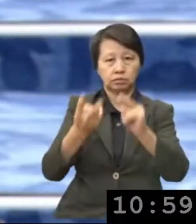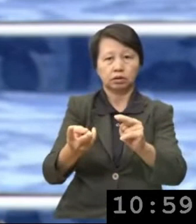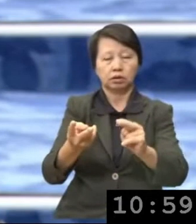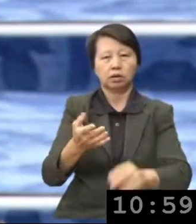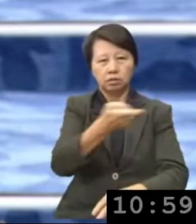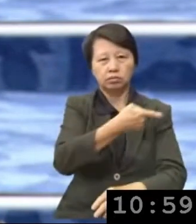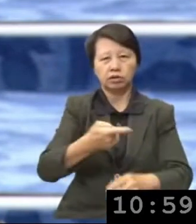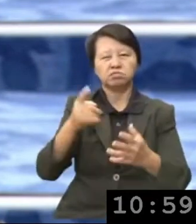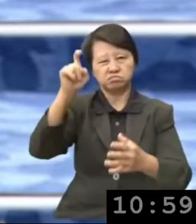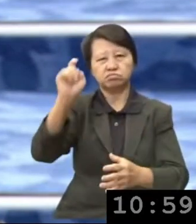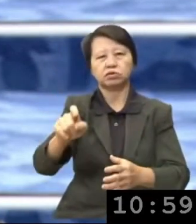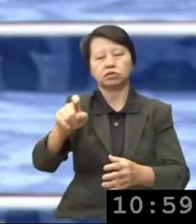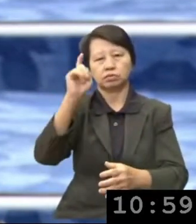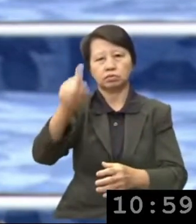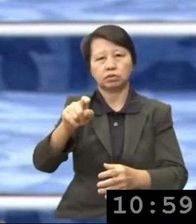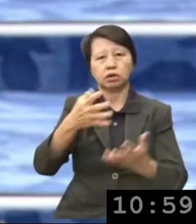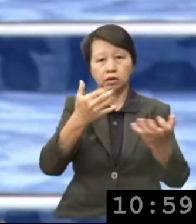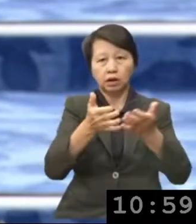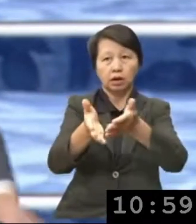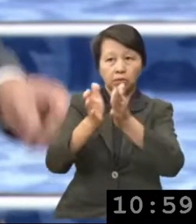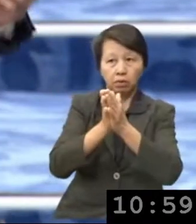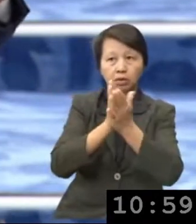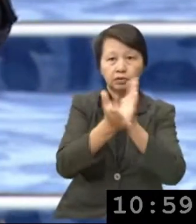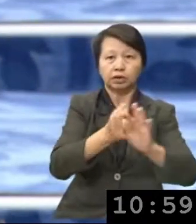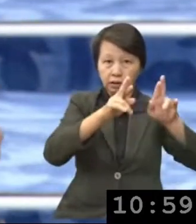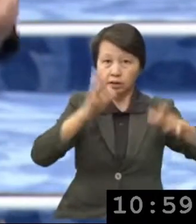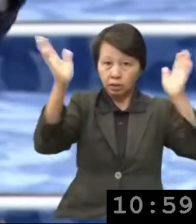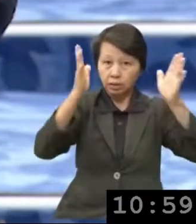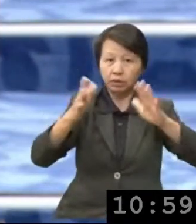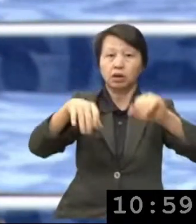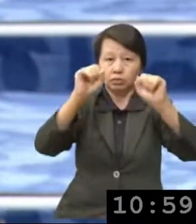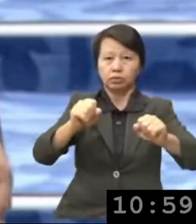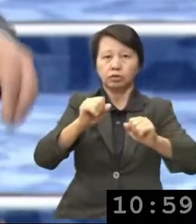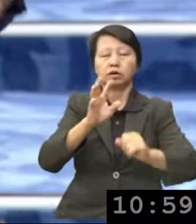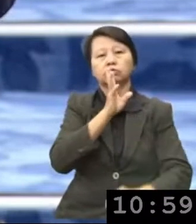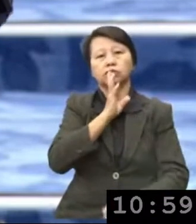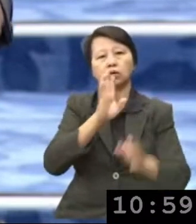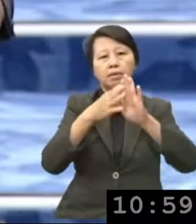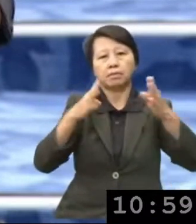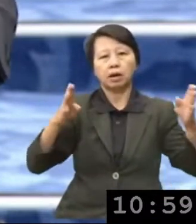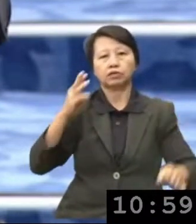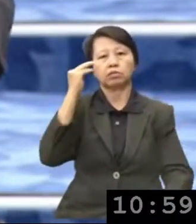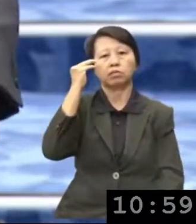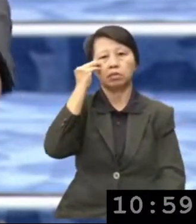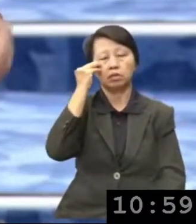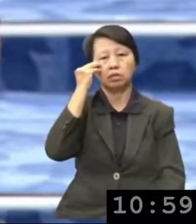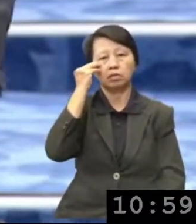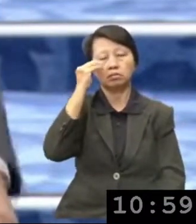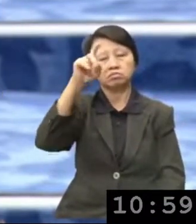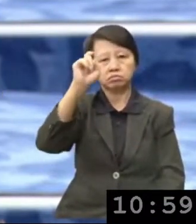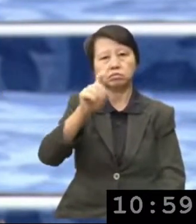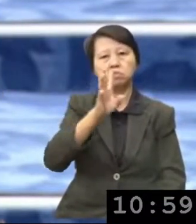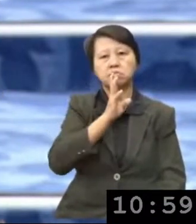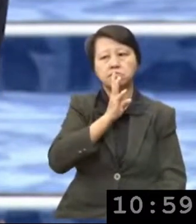mereka menghendaki yang nak mohon warganegara tu boleh berbahasa Bahasa Rasmi bahasa